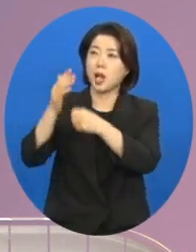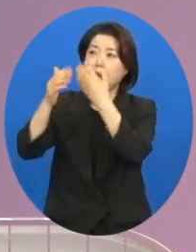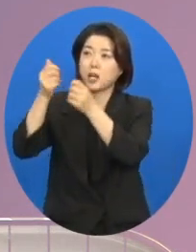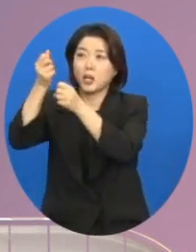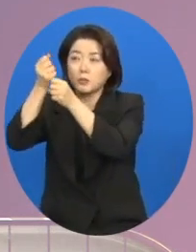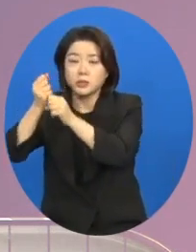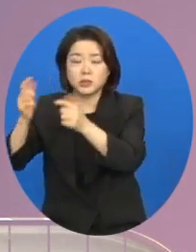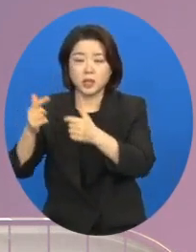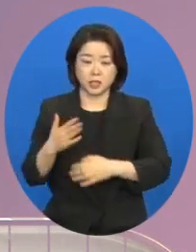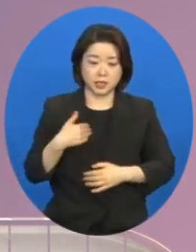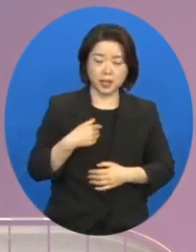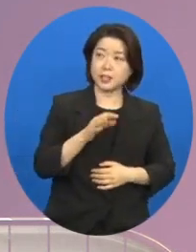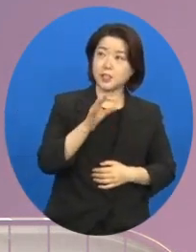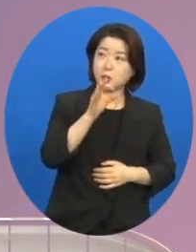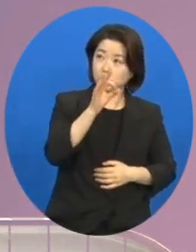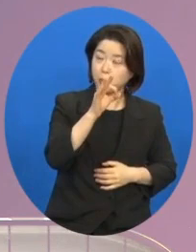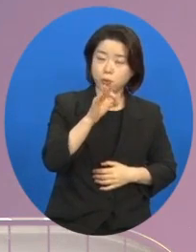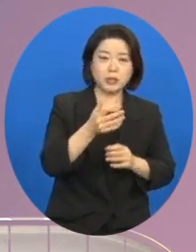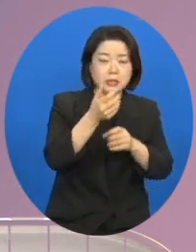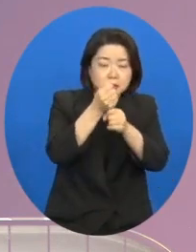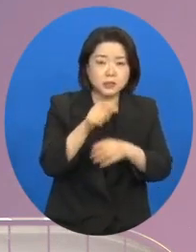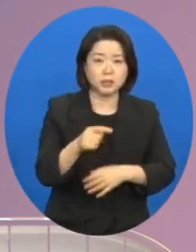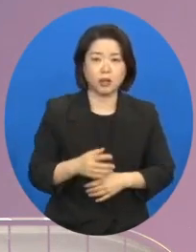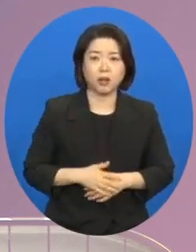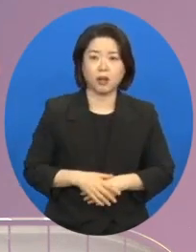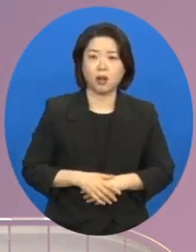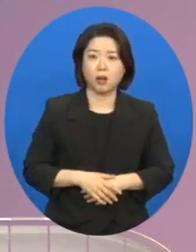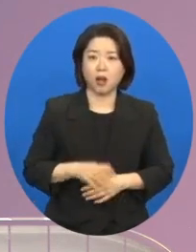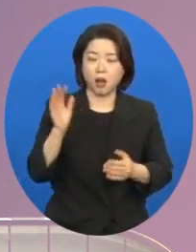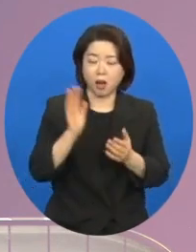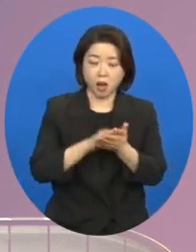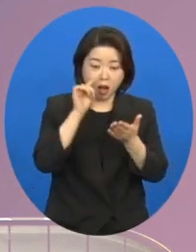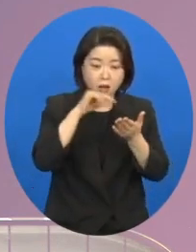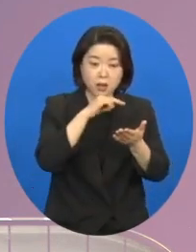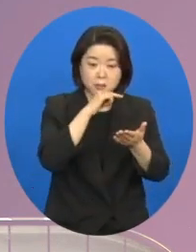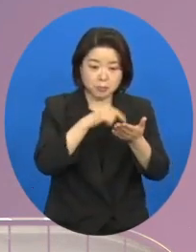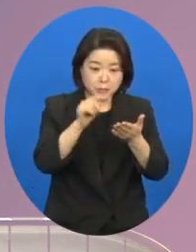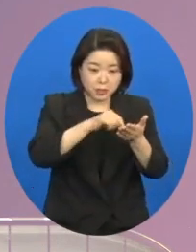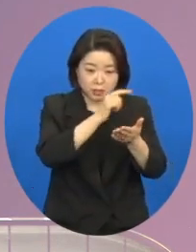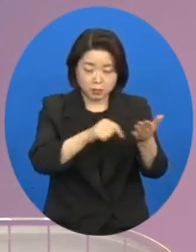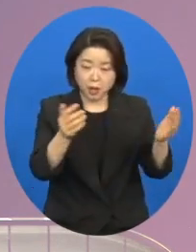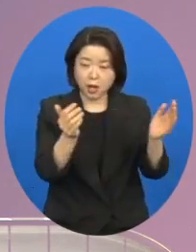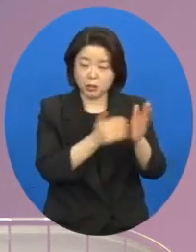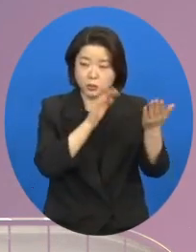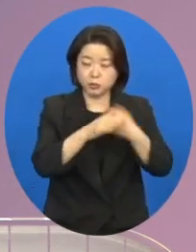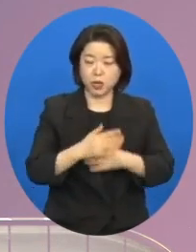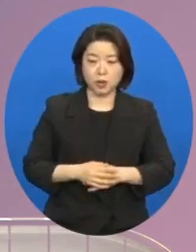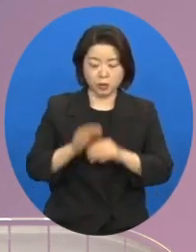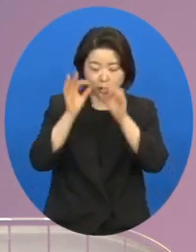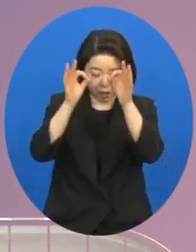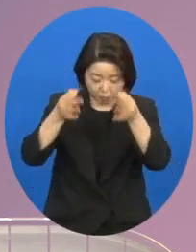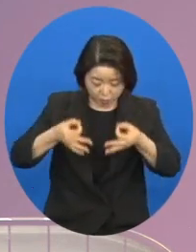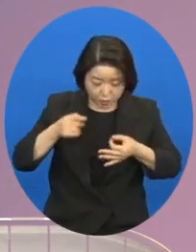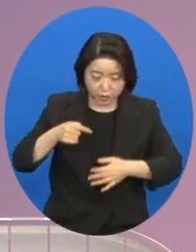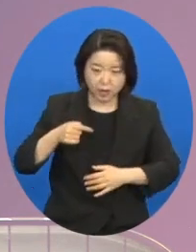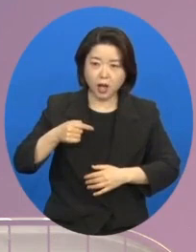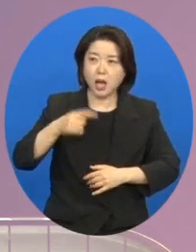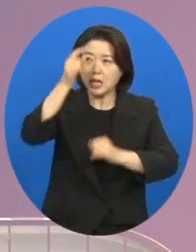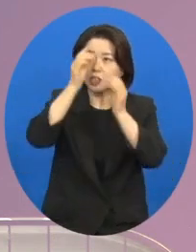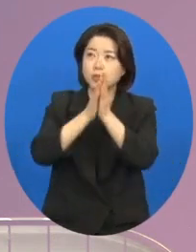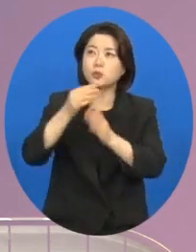있더래요. 내가 이제는 기도하지 않아도 살 수 있는 존재가 되었다는 것을 그가 알아차린 겁니다. 여러분, 신앙생활 하실